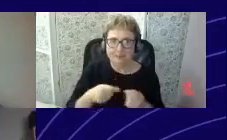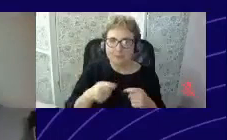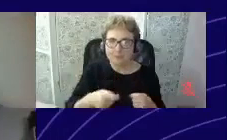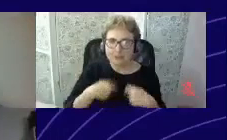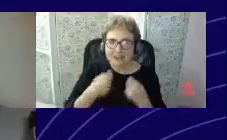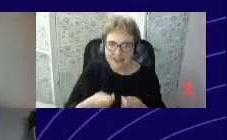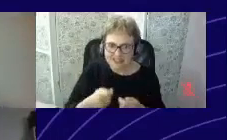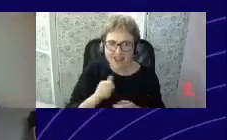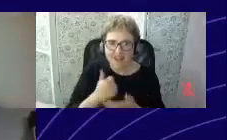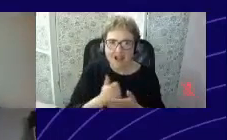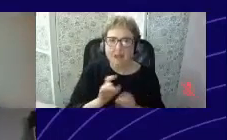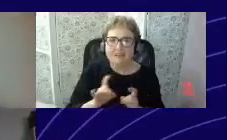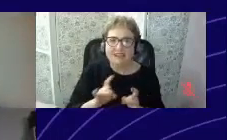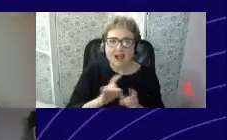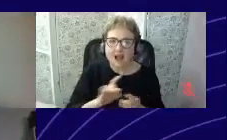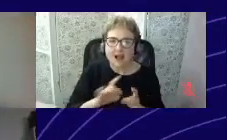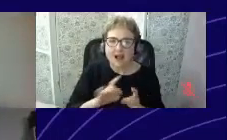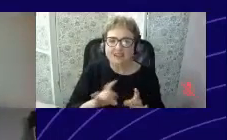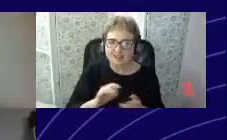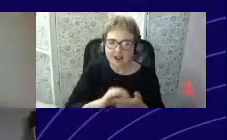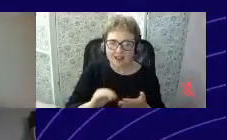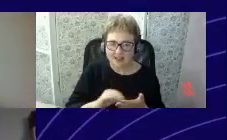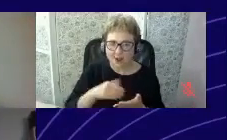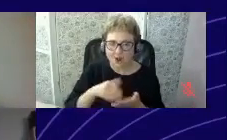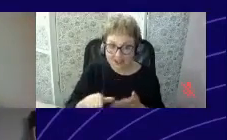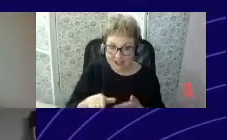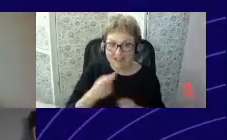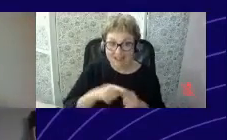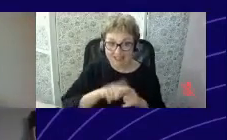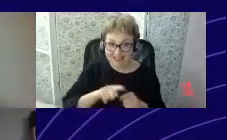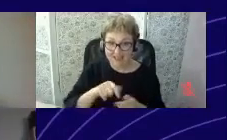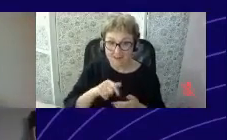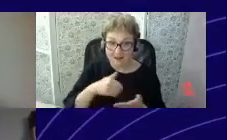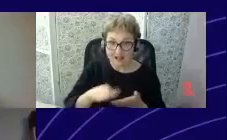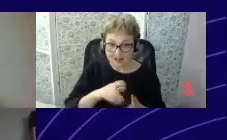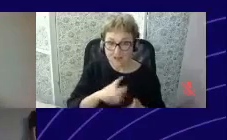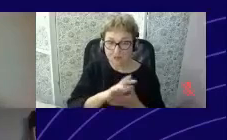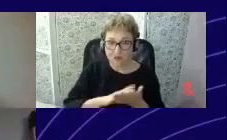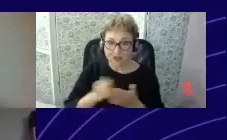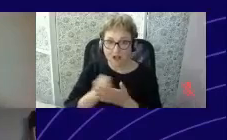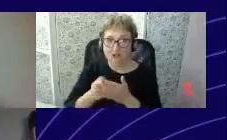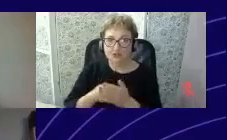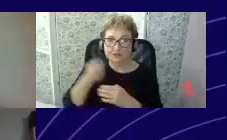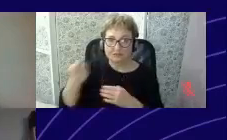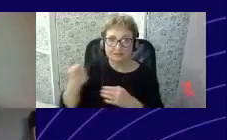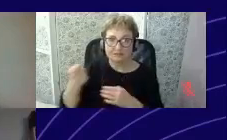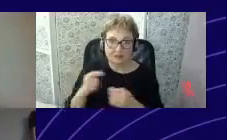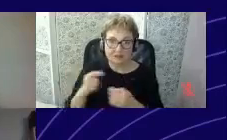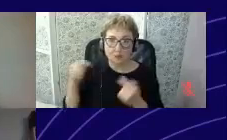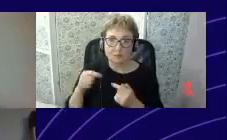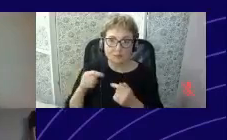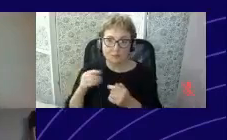просить предоставить обоснование отказа в приеме на обучение и уже с этим обоснованием двигаться дальше уполномоченное